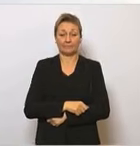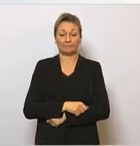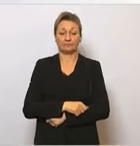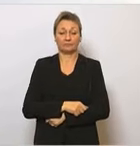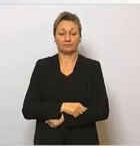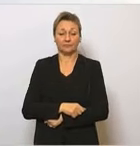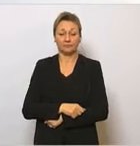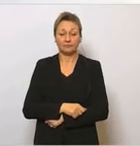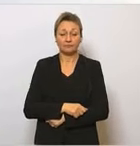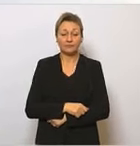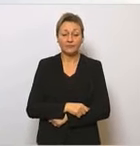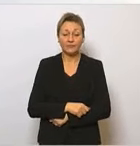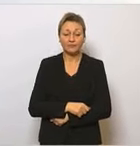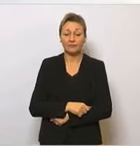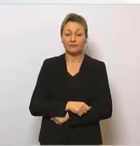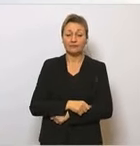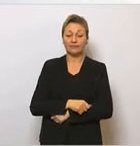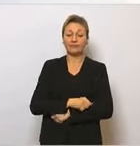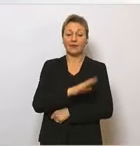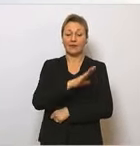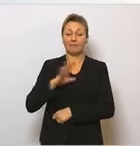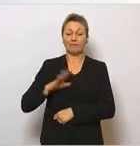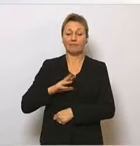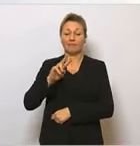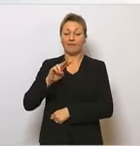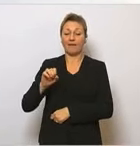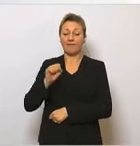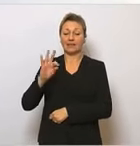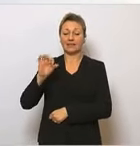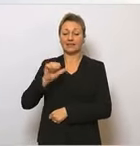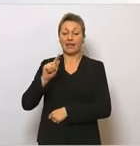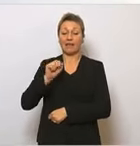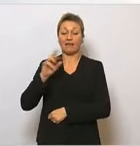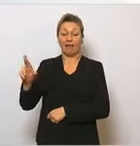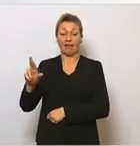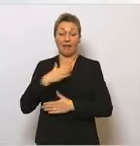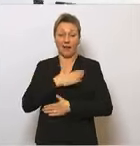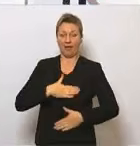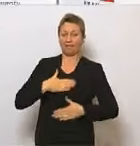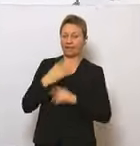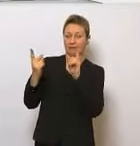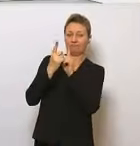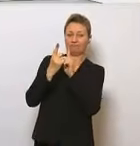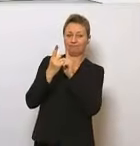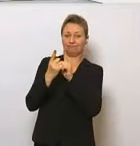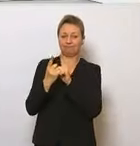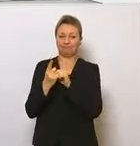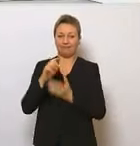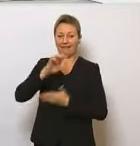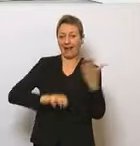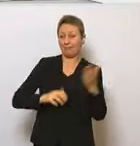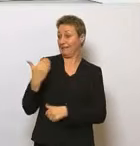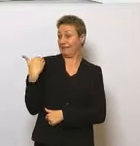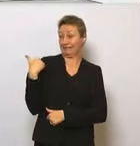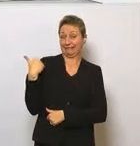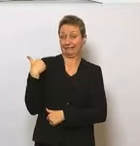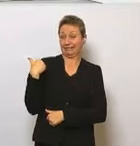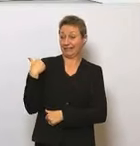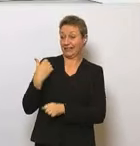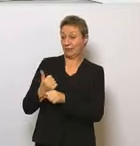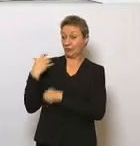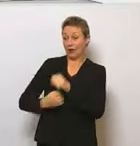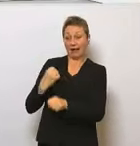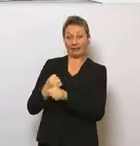je revois avec grand plaisir parce que j'ai eu la grande joie de travailler et de faire un rapport pour elle il y a quelques années sur la politique